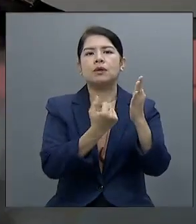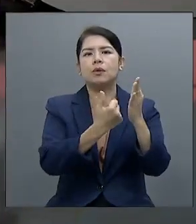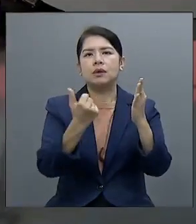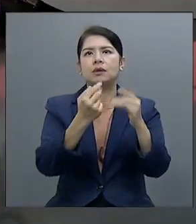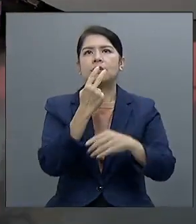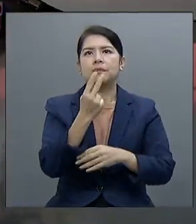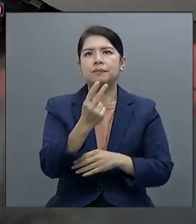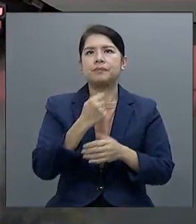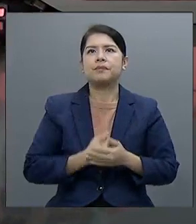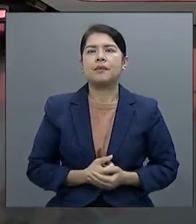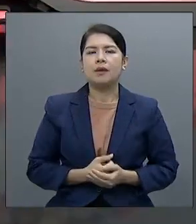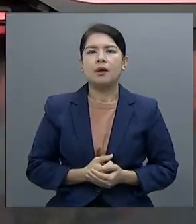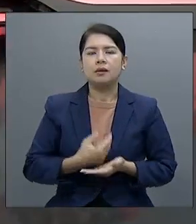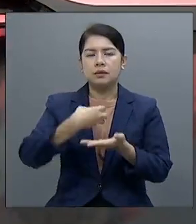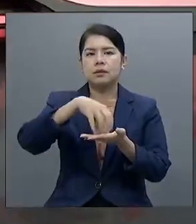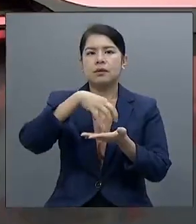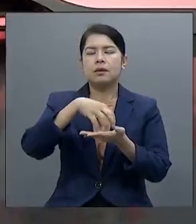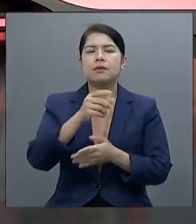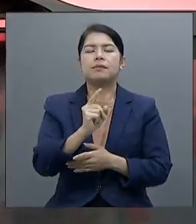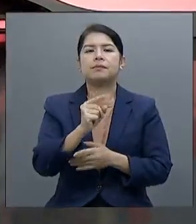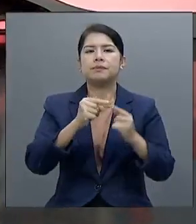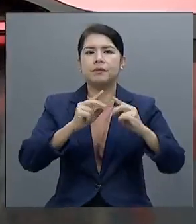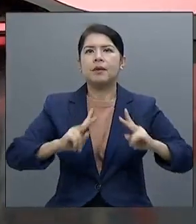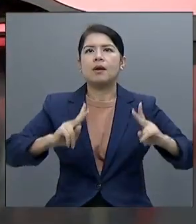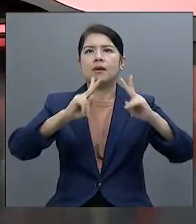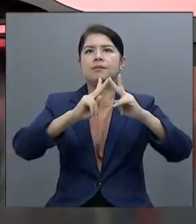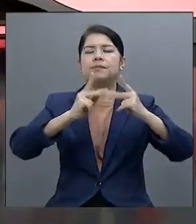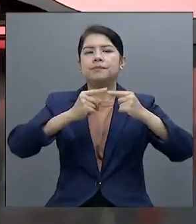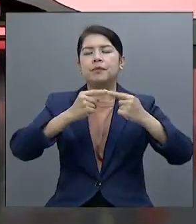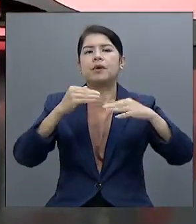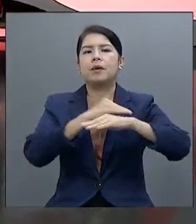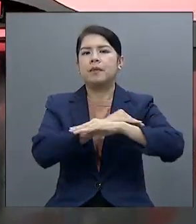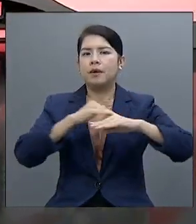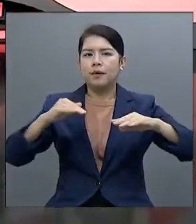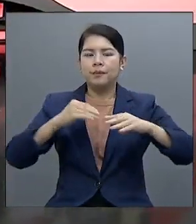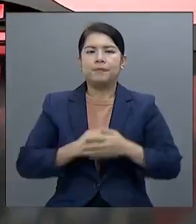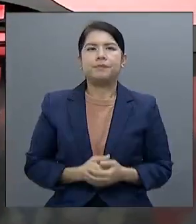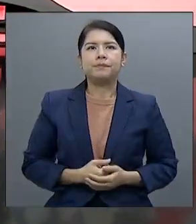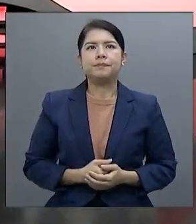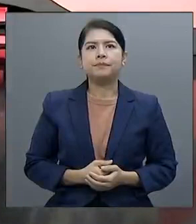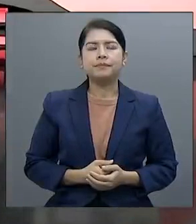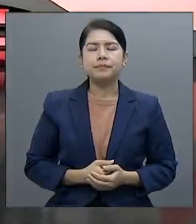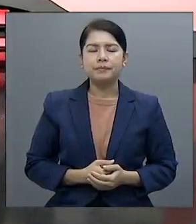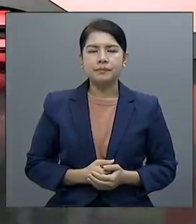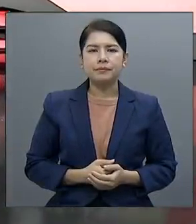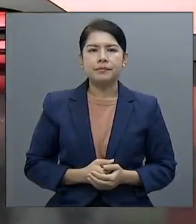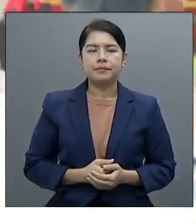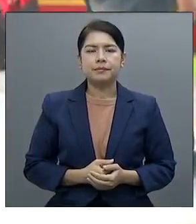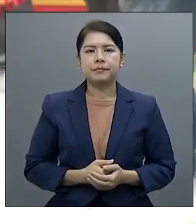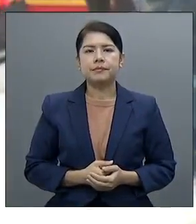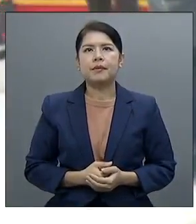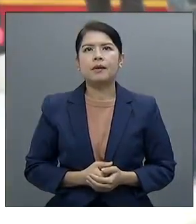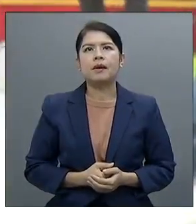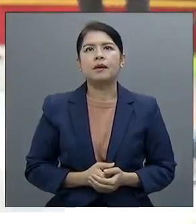ทัศนีประกอบบุญรายงานสดเข้ามาจากกระทรวงคมนาคมค่ะ ค่ะคุณจิรัชตาคุณพรวดี